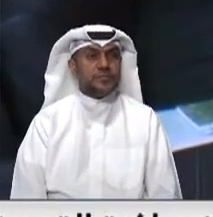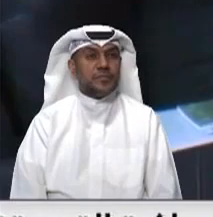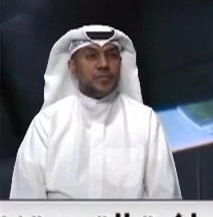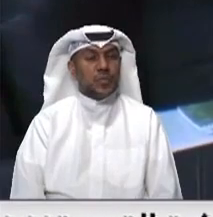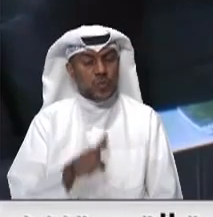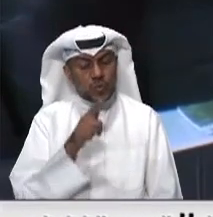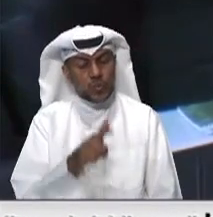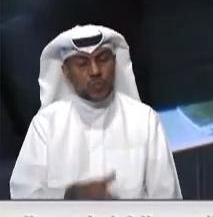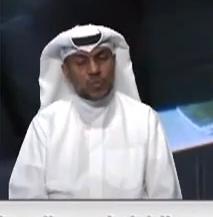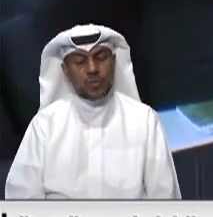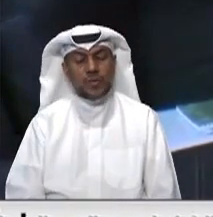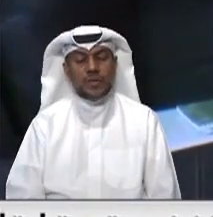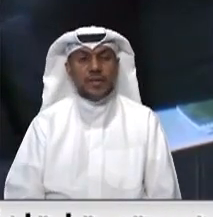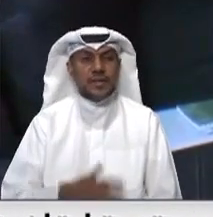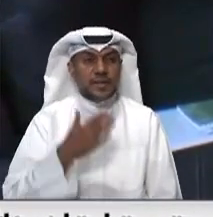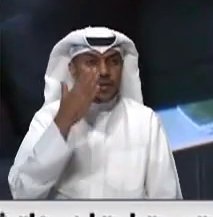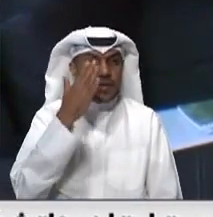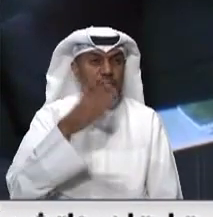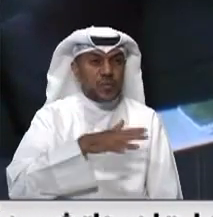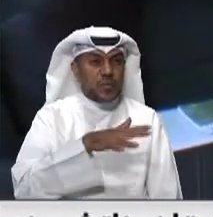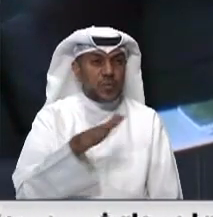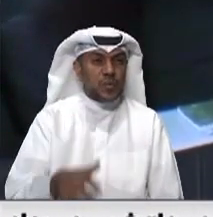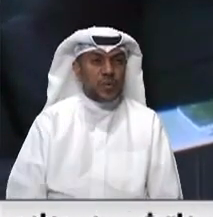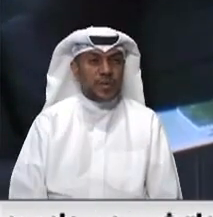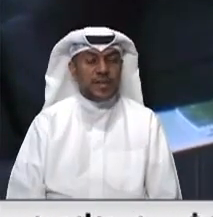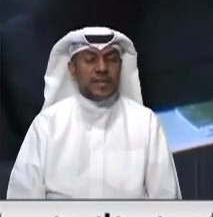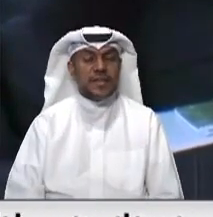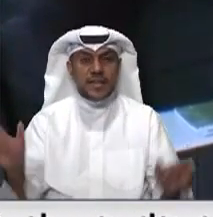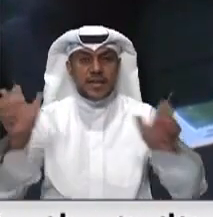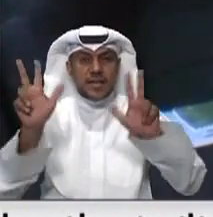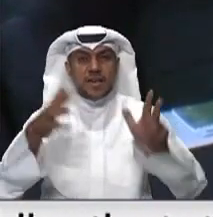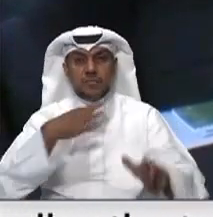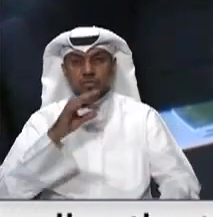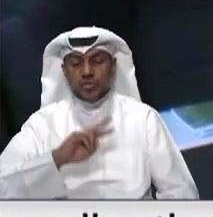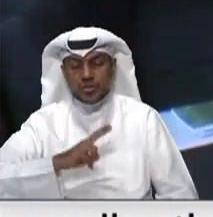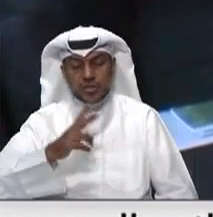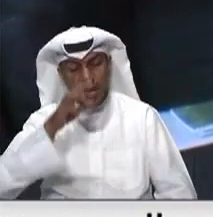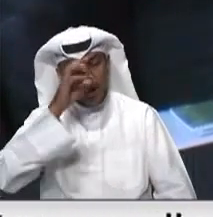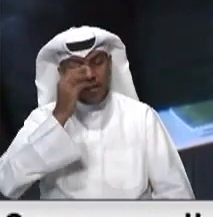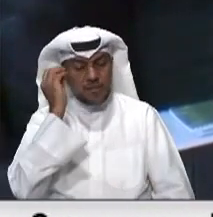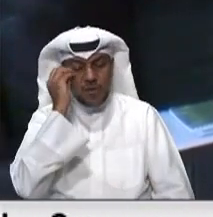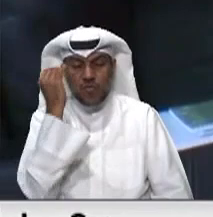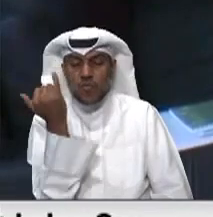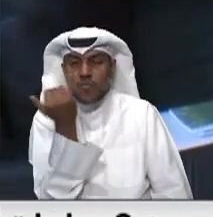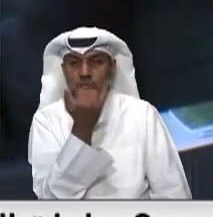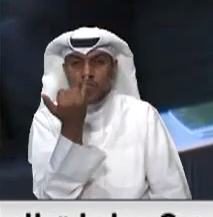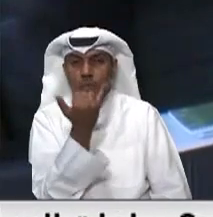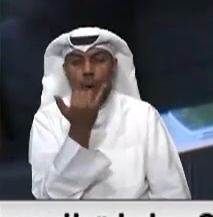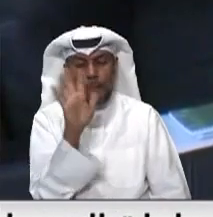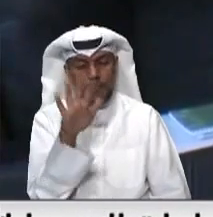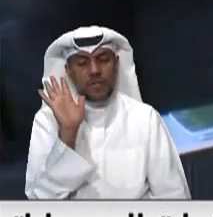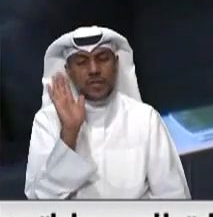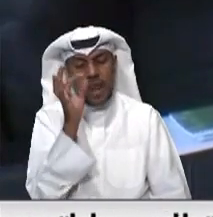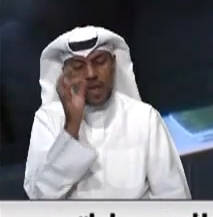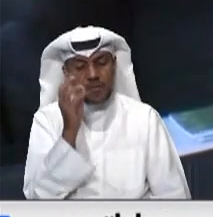للأخ سعد. الإعلام الجديد اليوم شيء مهم جدا، يعني معروف في